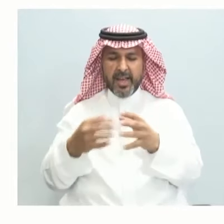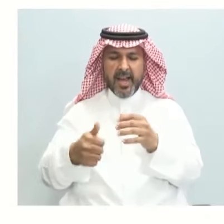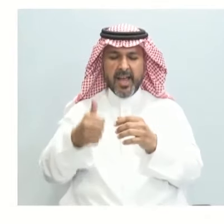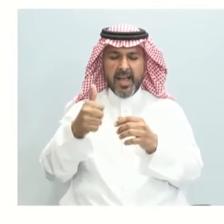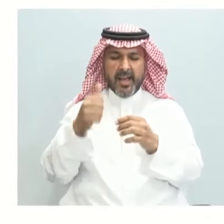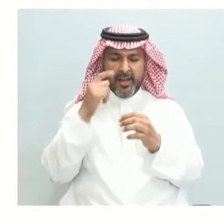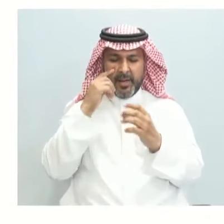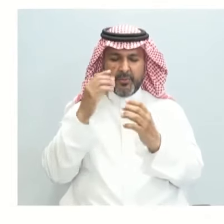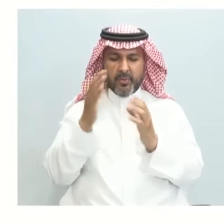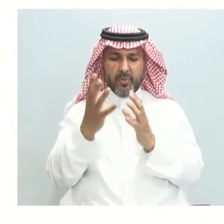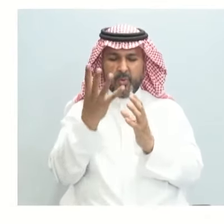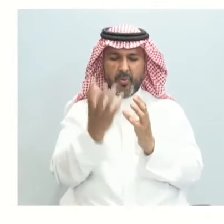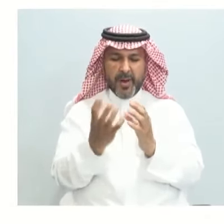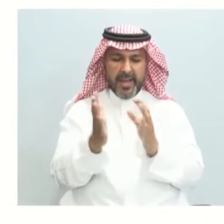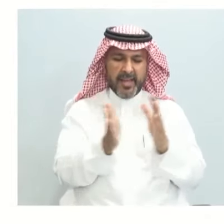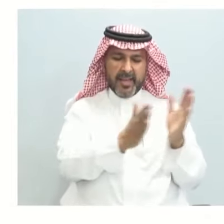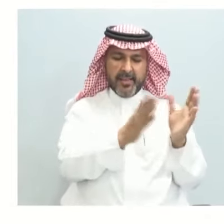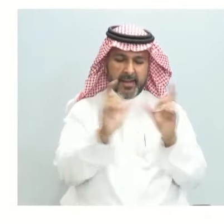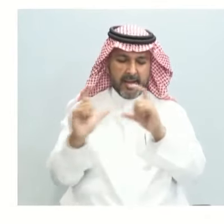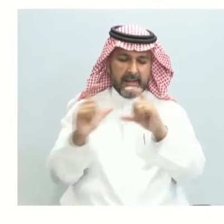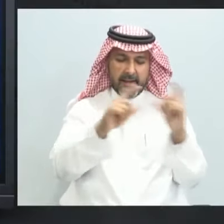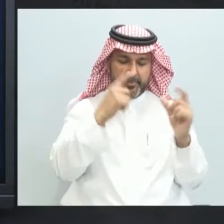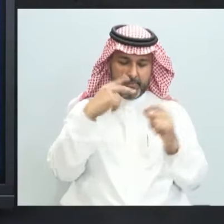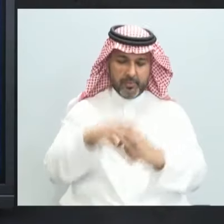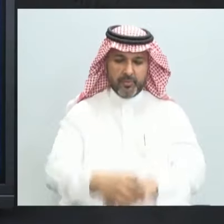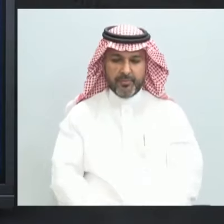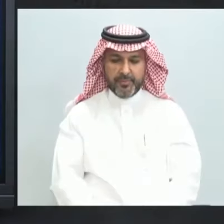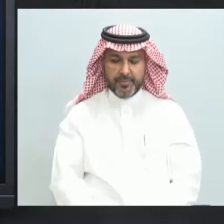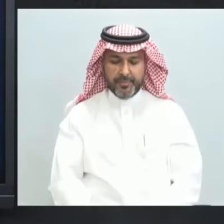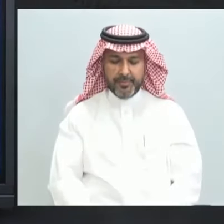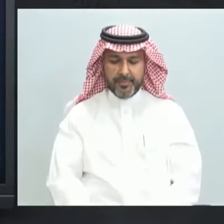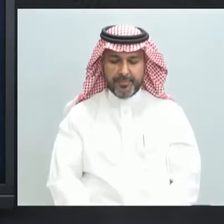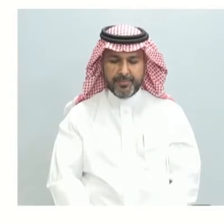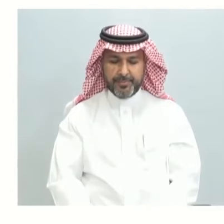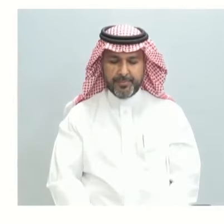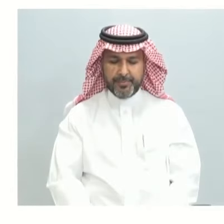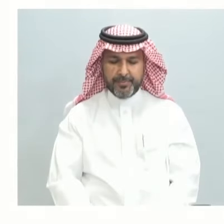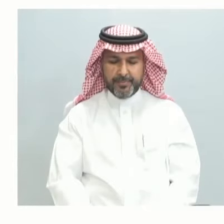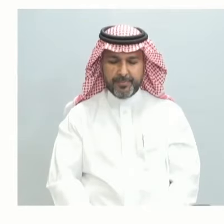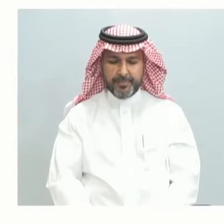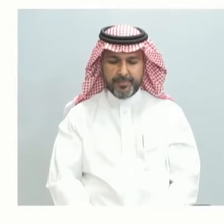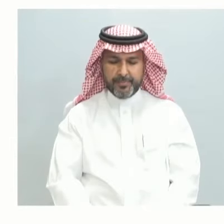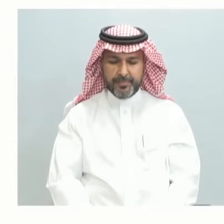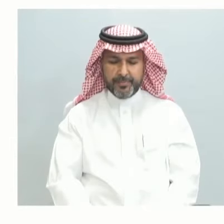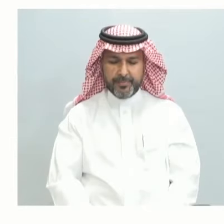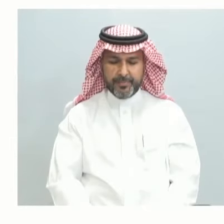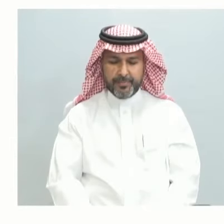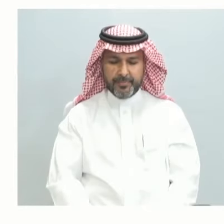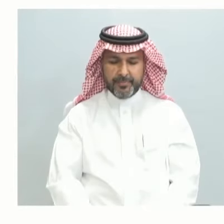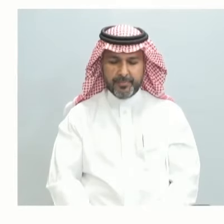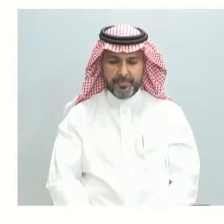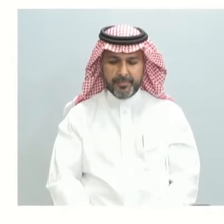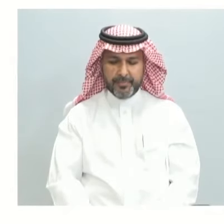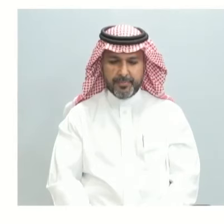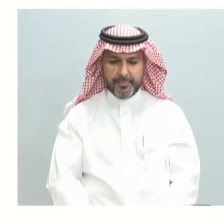له هنا لديه ثلاثه نقوم بايجاد القاسم المشترك الاكبر للحدود الثلاثه كما تعرفنا سابقا على طريقه